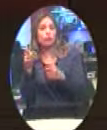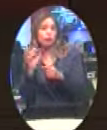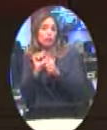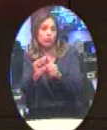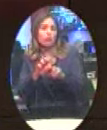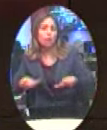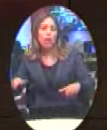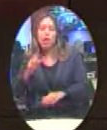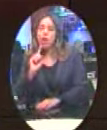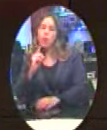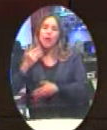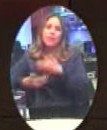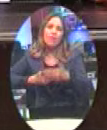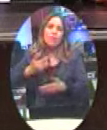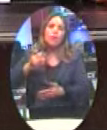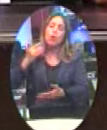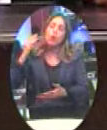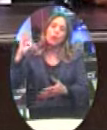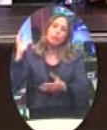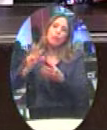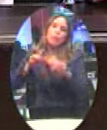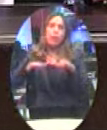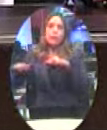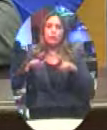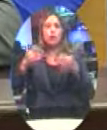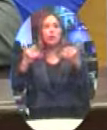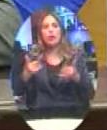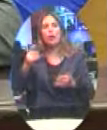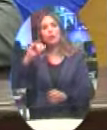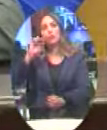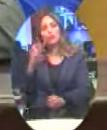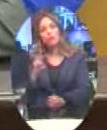וגם בזאת שלפניה. כעת שוב חובת ההוכחה עליהם, אולי גם על ראש הממשלה.